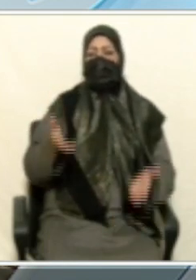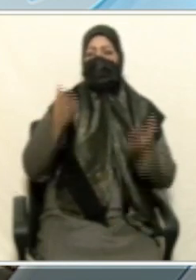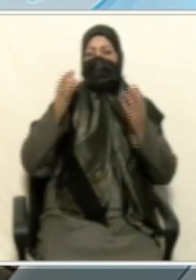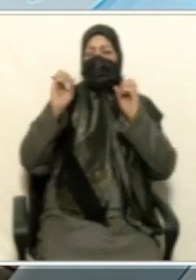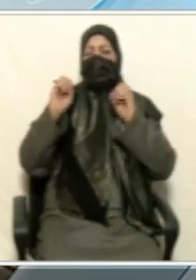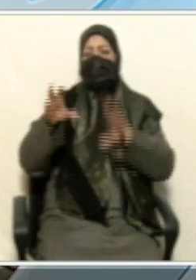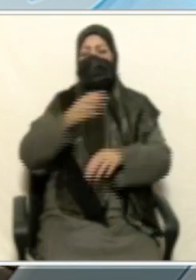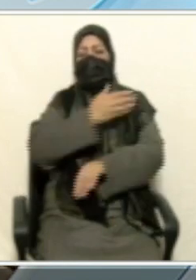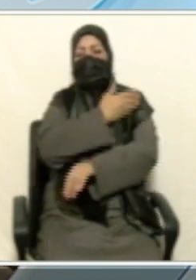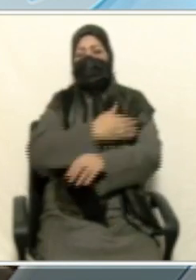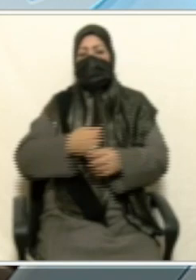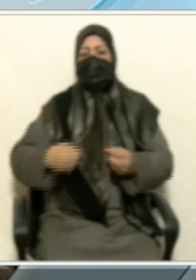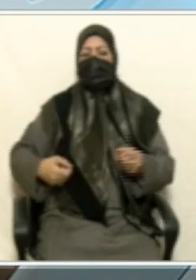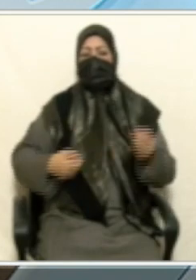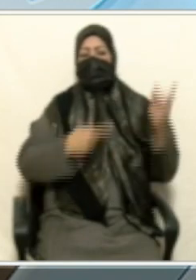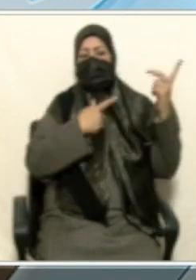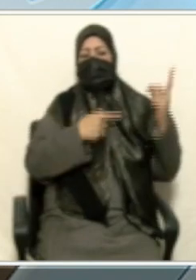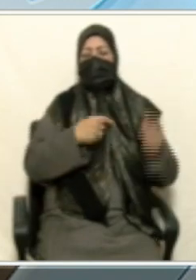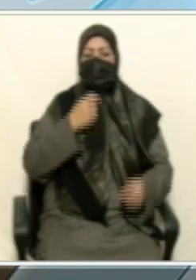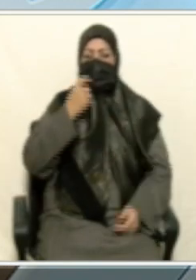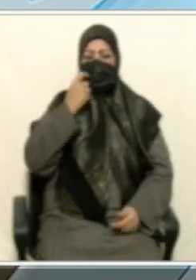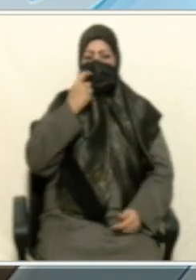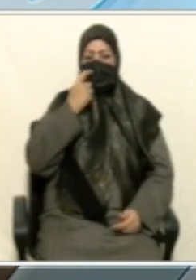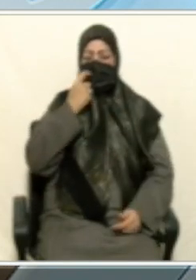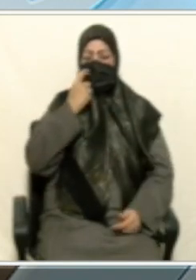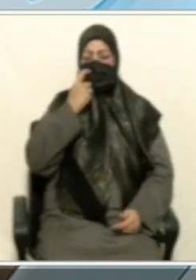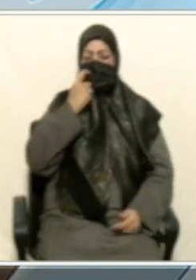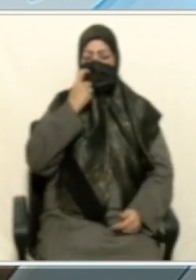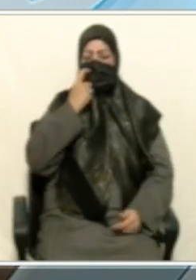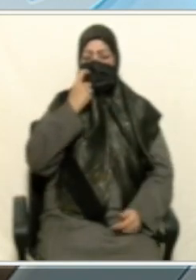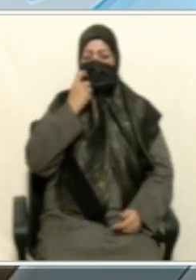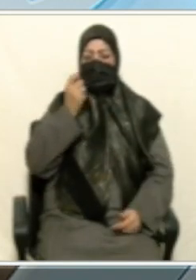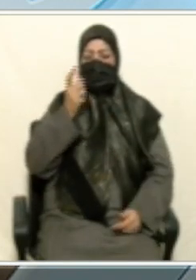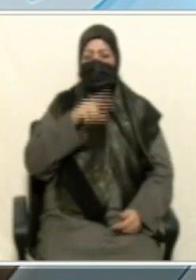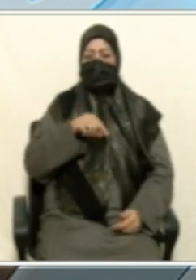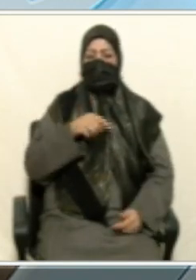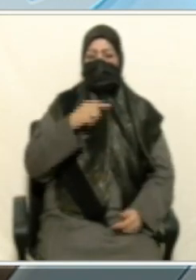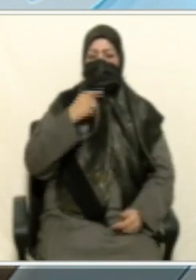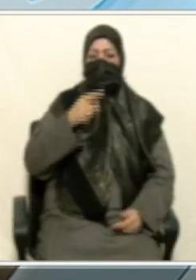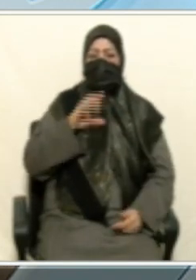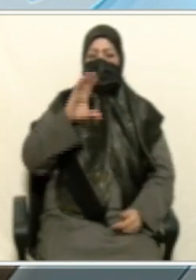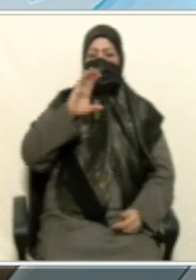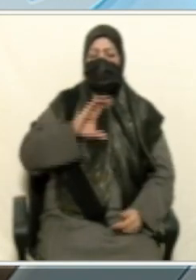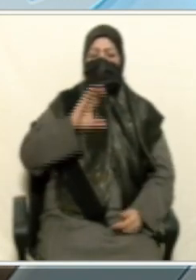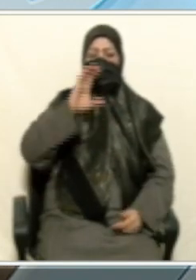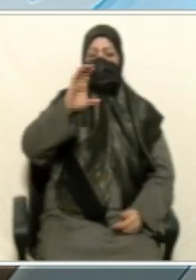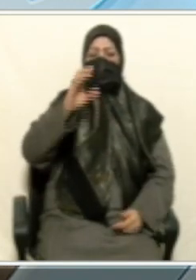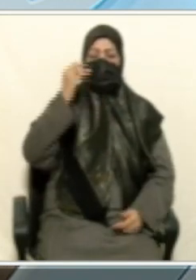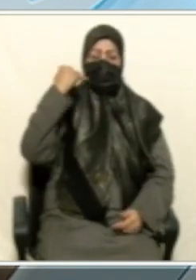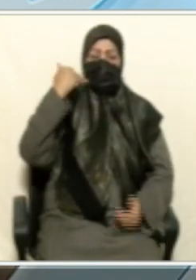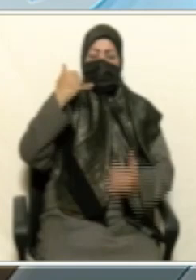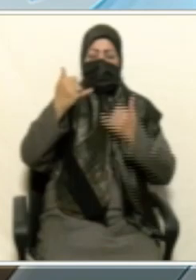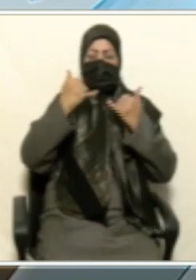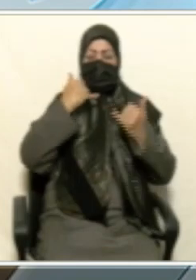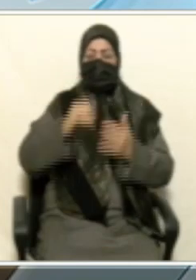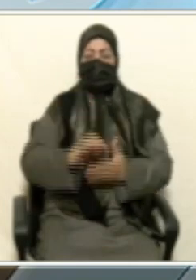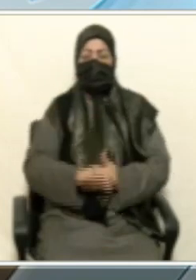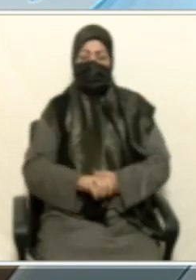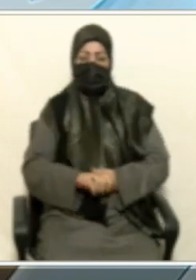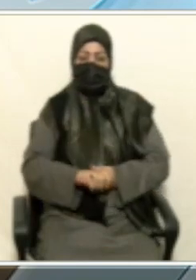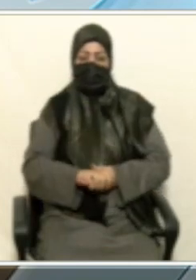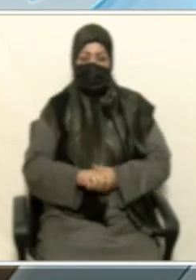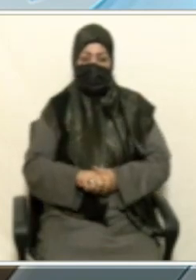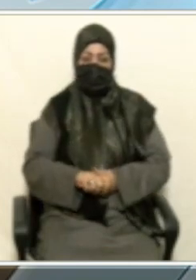كيف يتعامل ربي مع الشهيد؟ سأجيب عن هذا السؤال بعد أن استقبل اتصالا هاتفيا. أم عادل من طرابلس